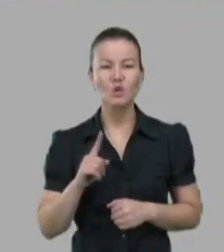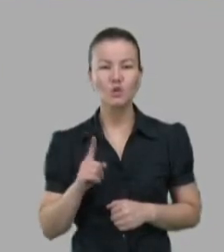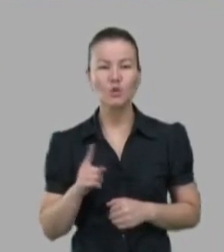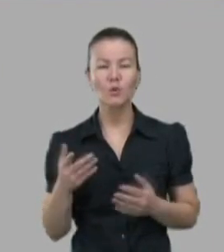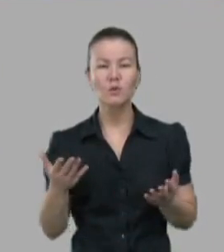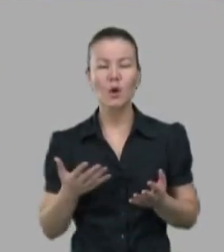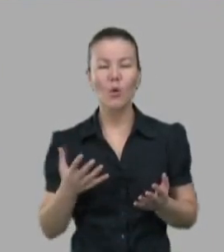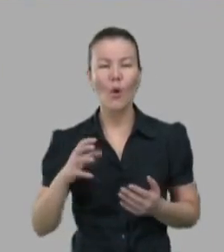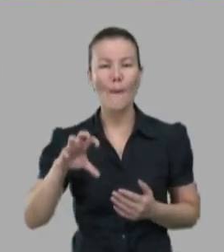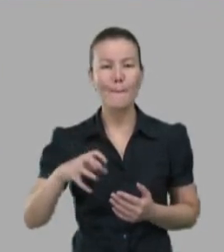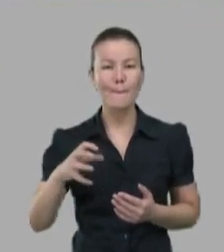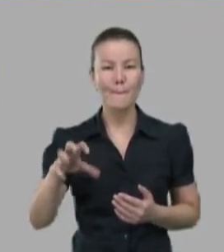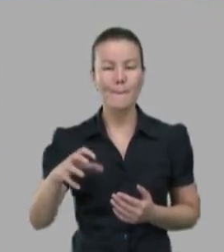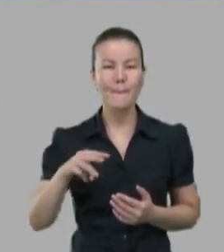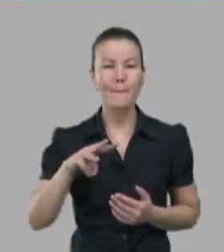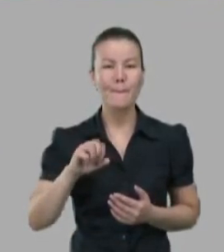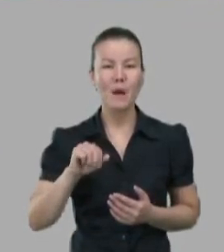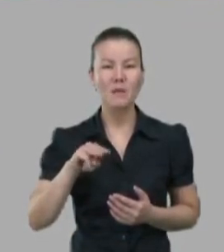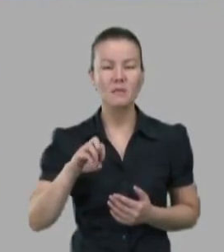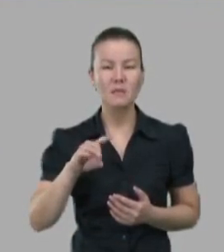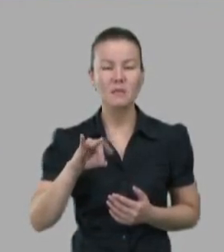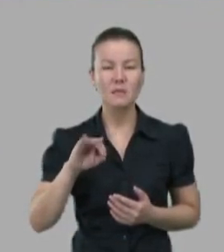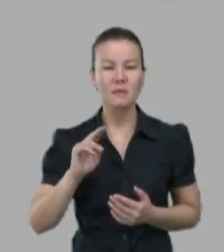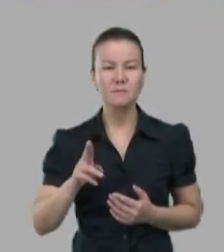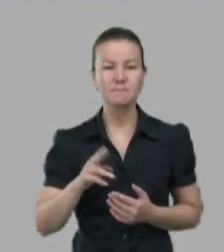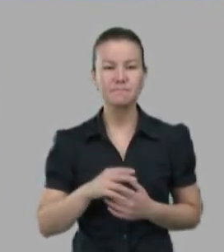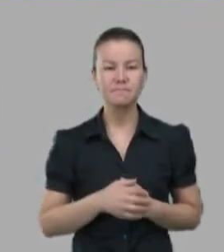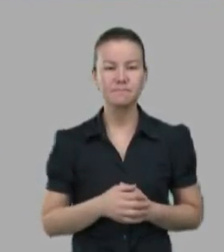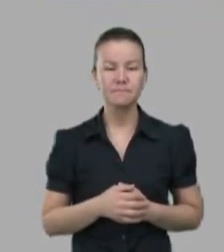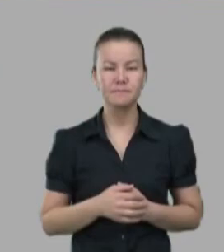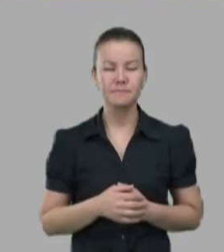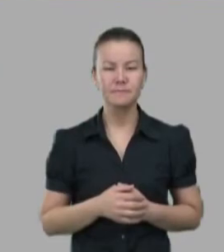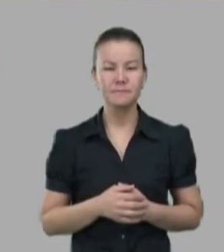Что такое материк?